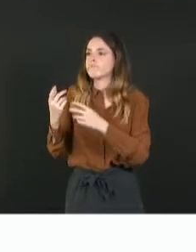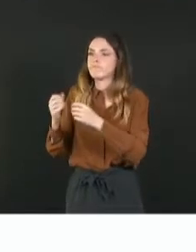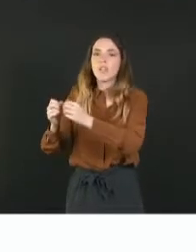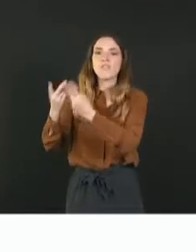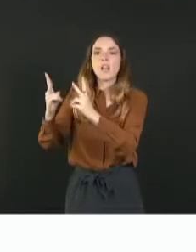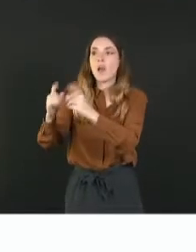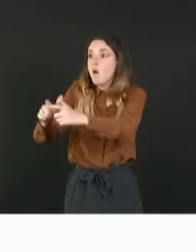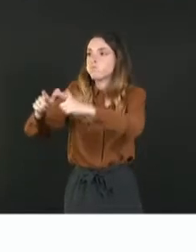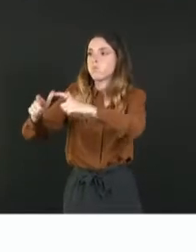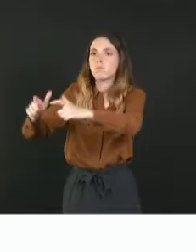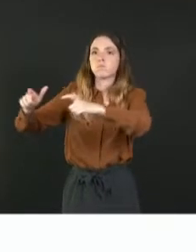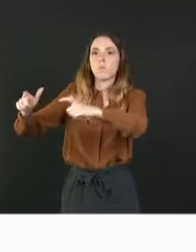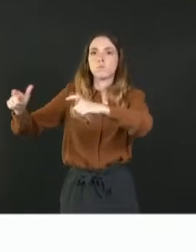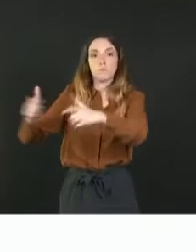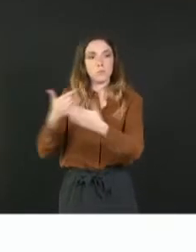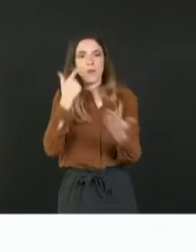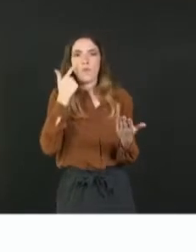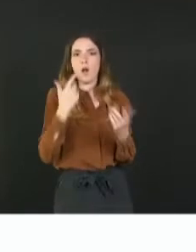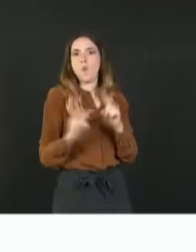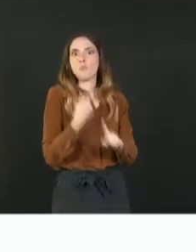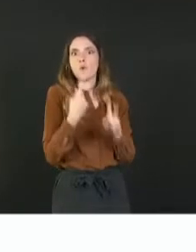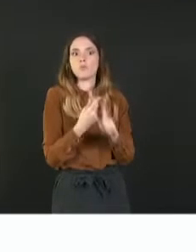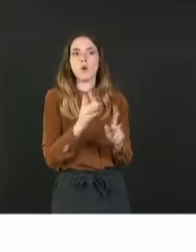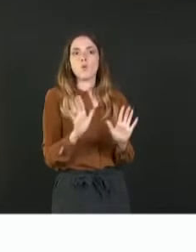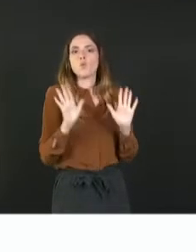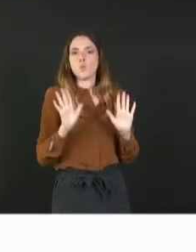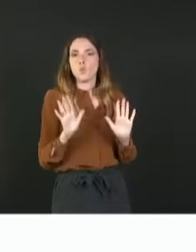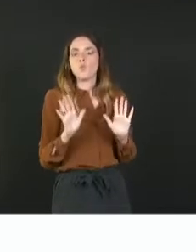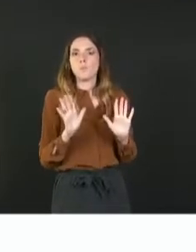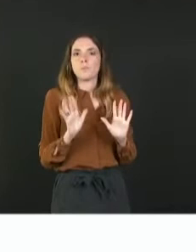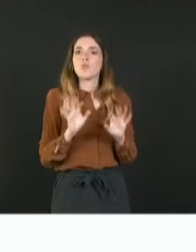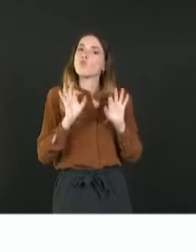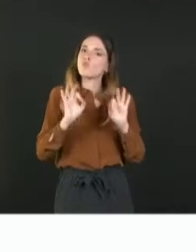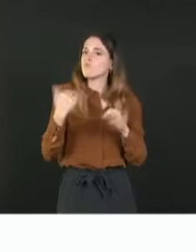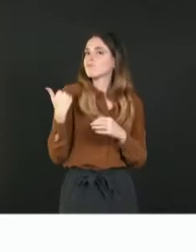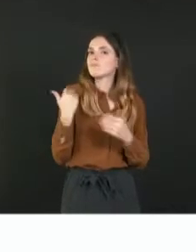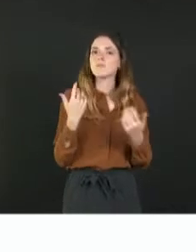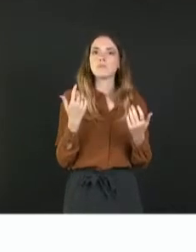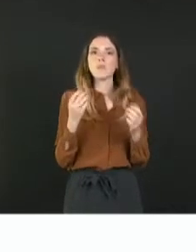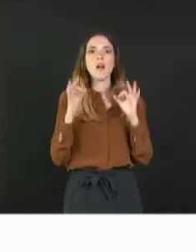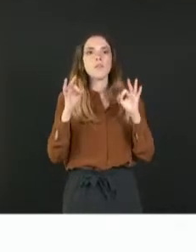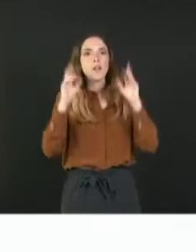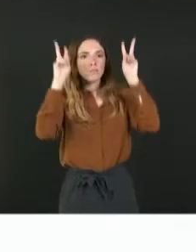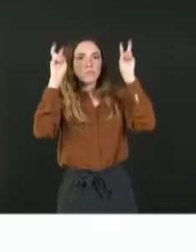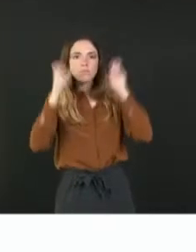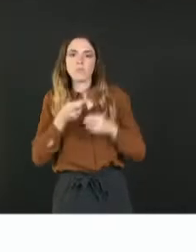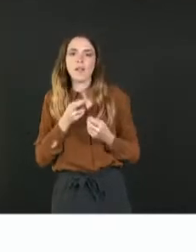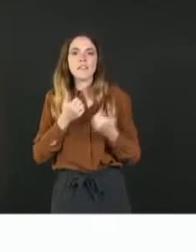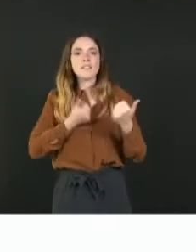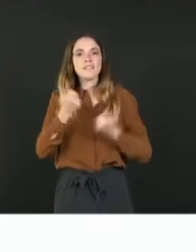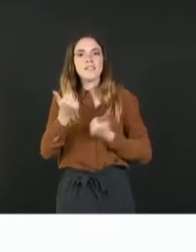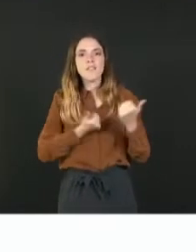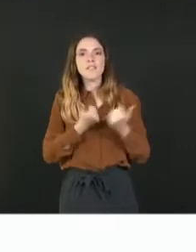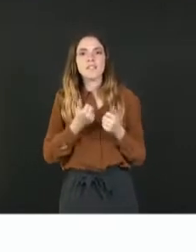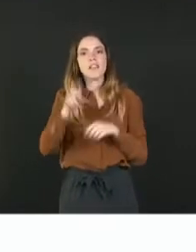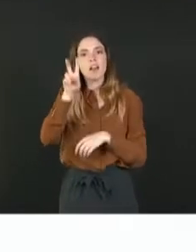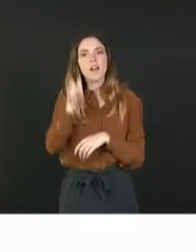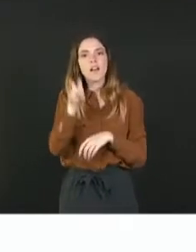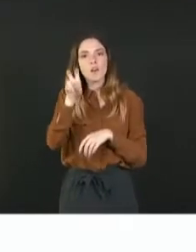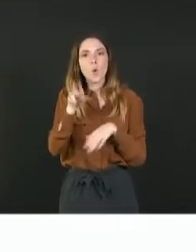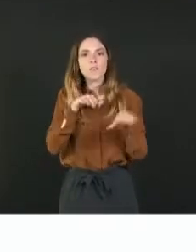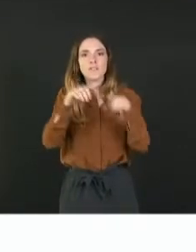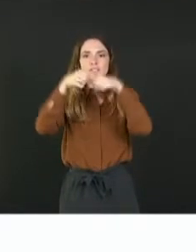c'est extrêmement important. On a parlé donc des services écosystémiques et on peut en citer plein, mais